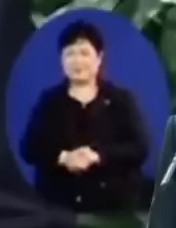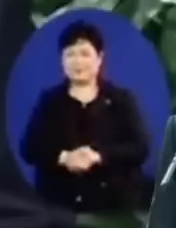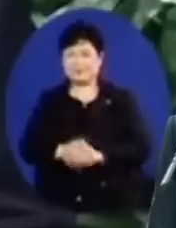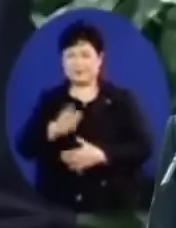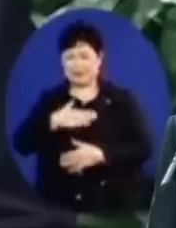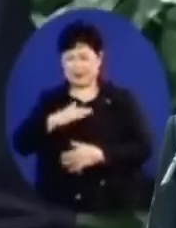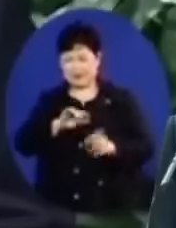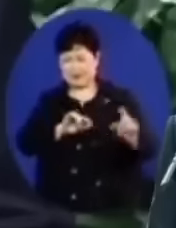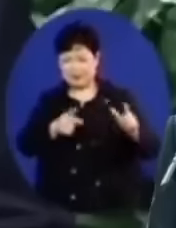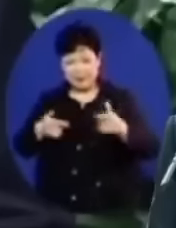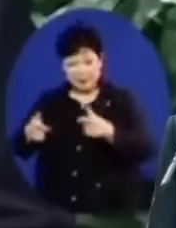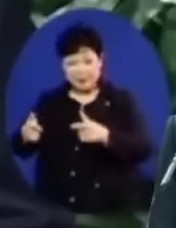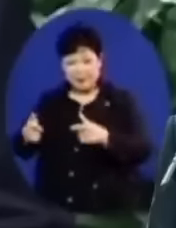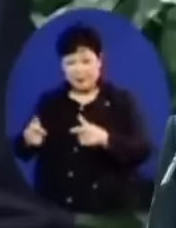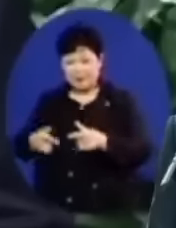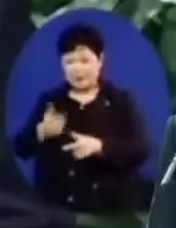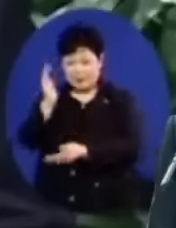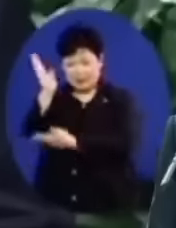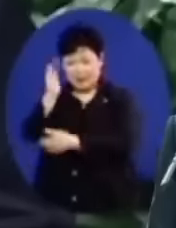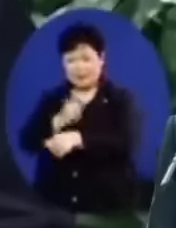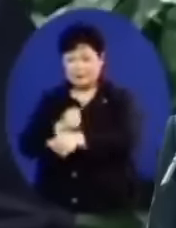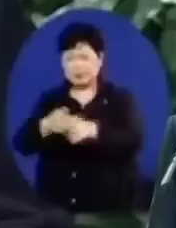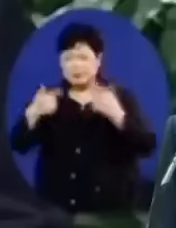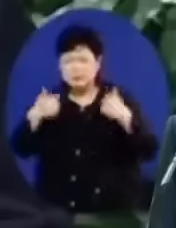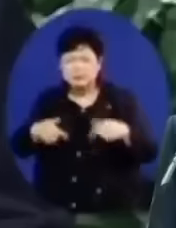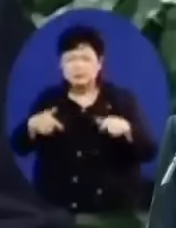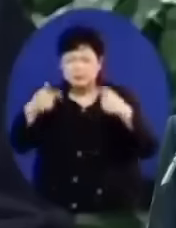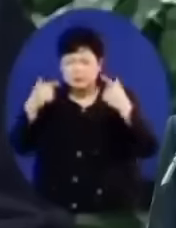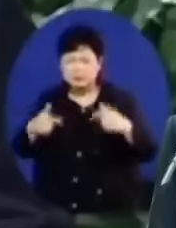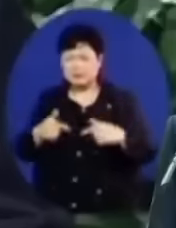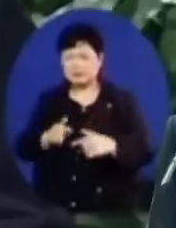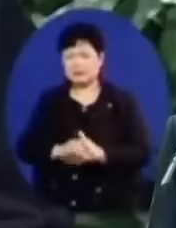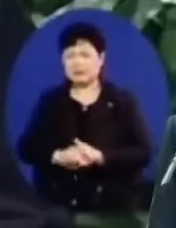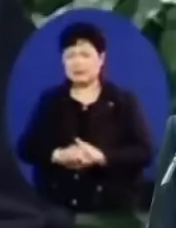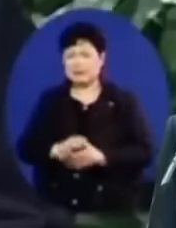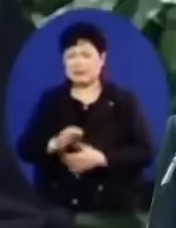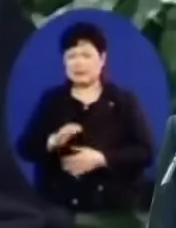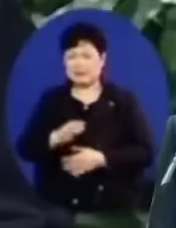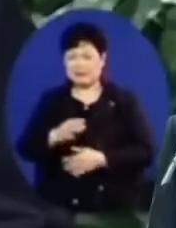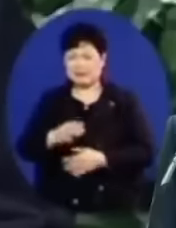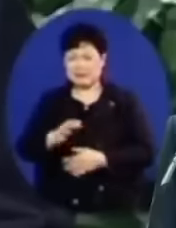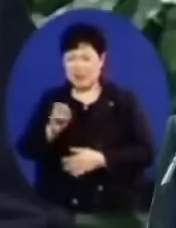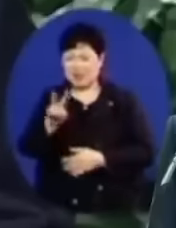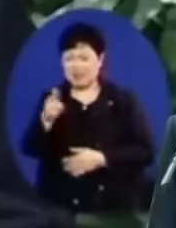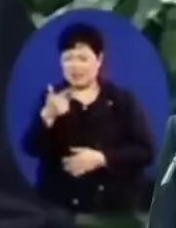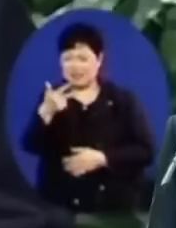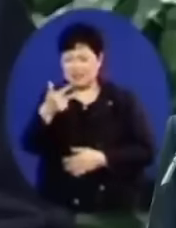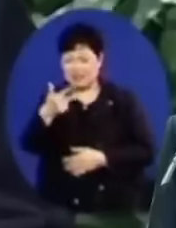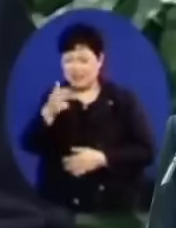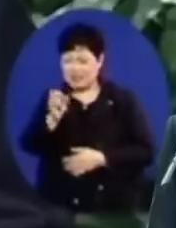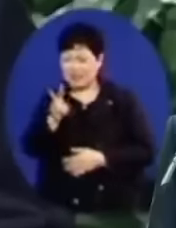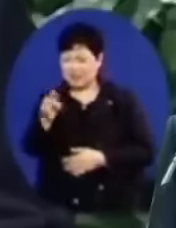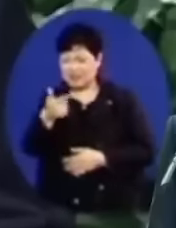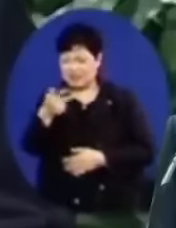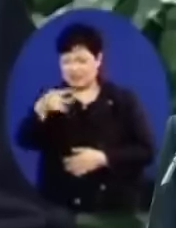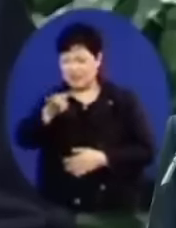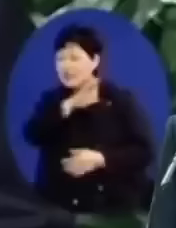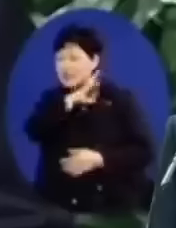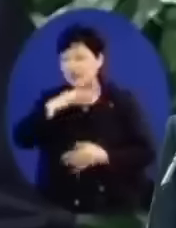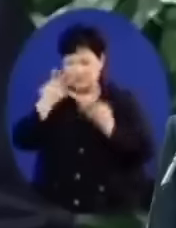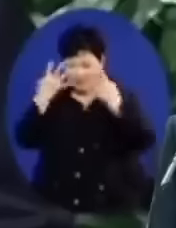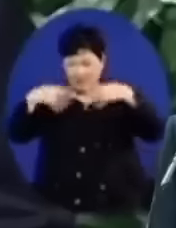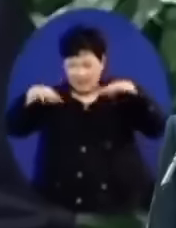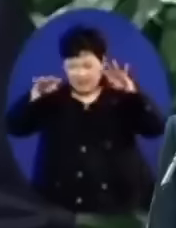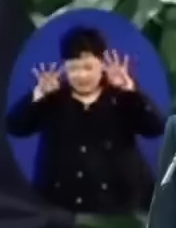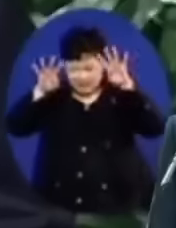제가 여러 번 이야기했지만 제가 늘 그 연세대 학생이 기억이 나거든요. 시대문에서 금요